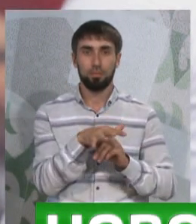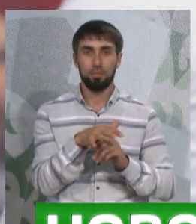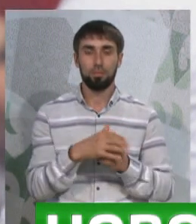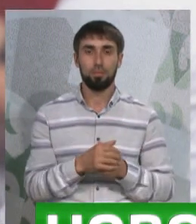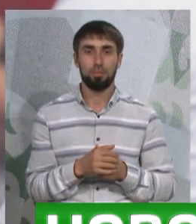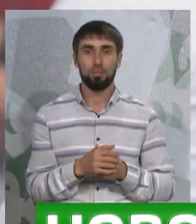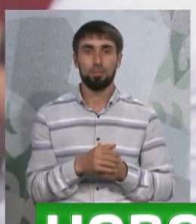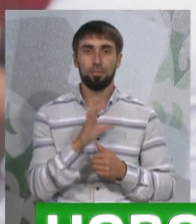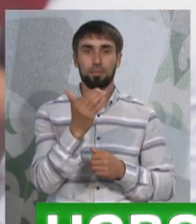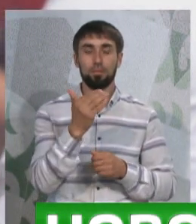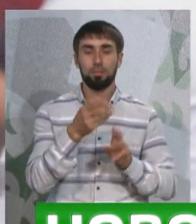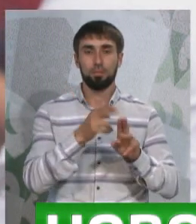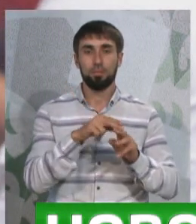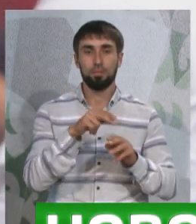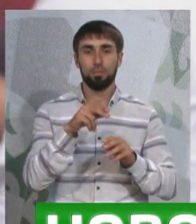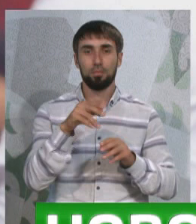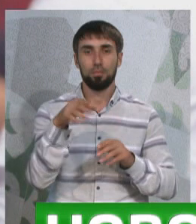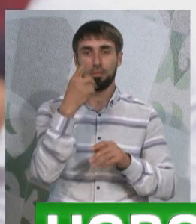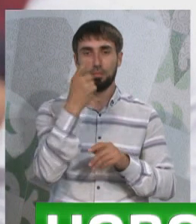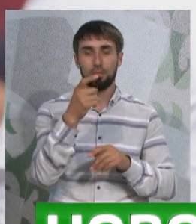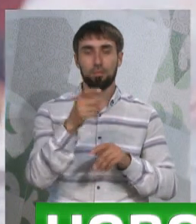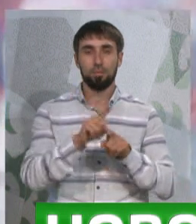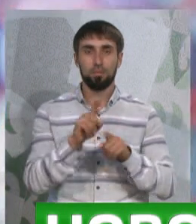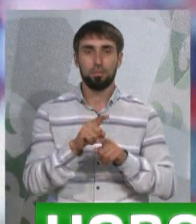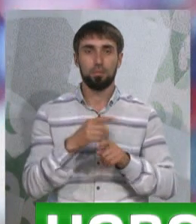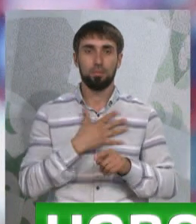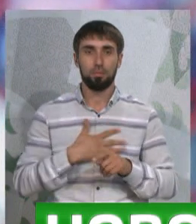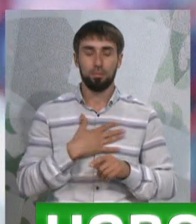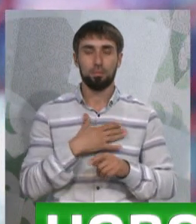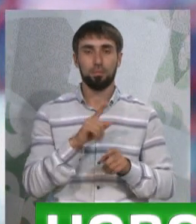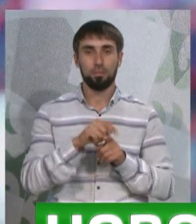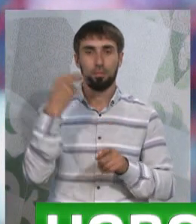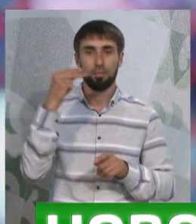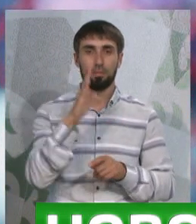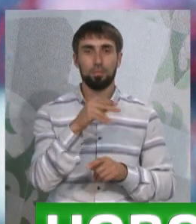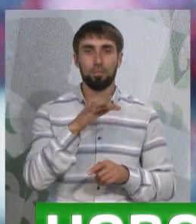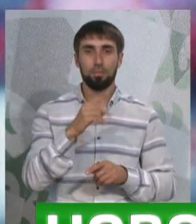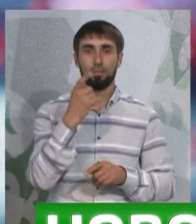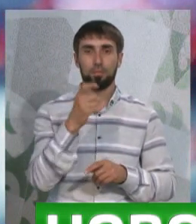свои соболезнования семье нурмагомедова выразил президент владимир путин